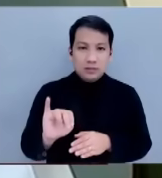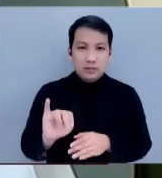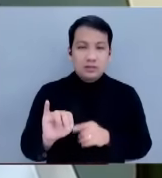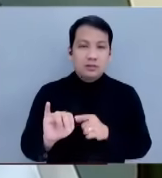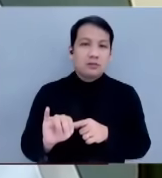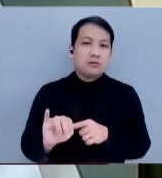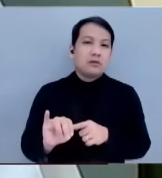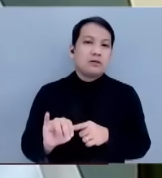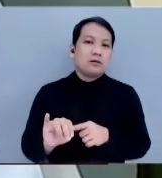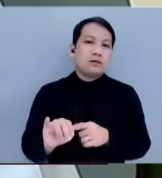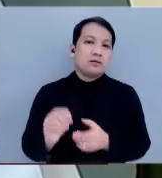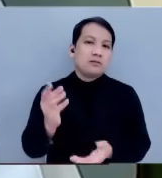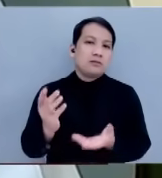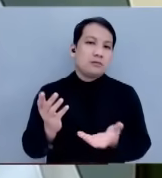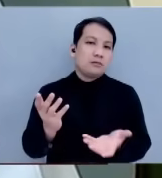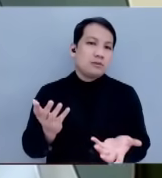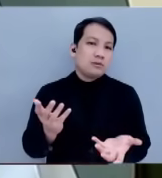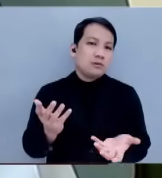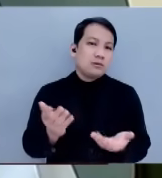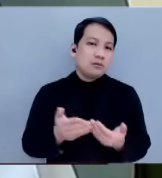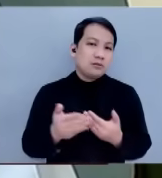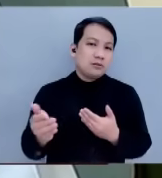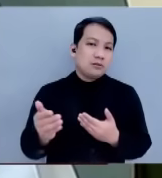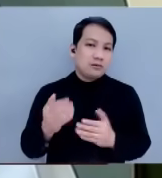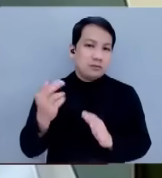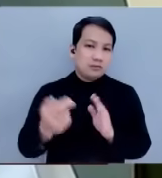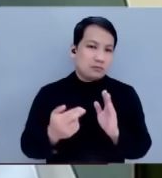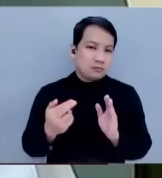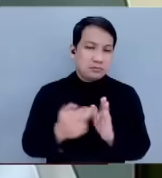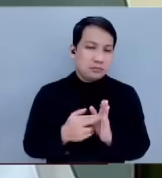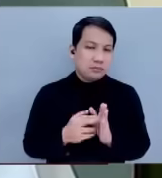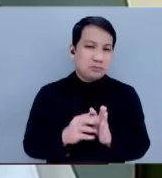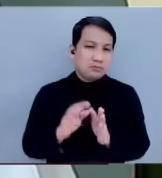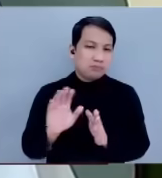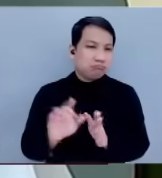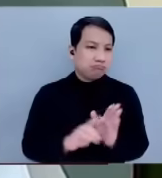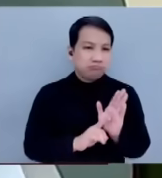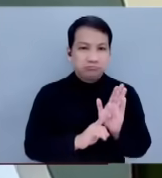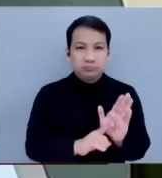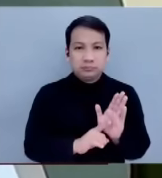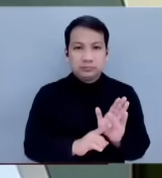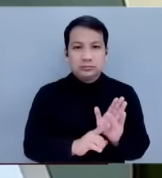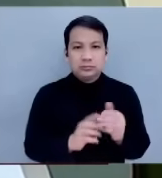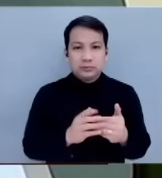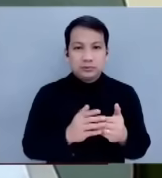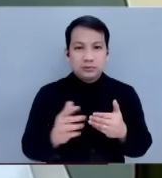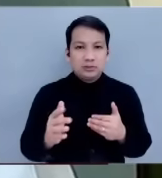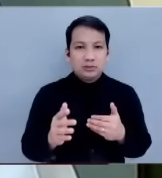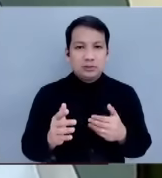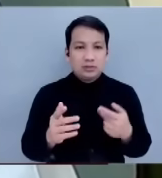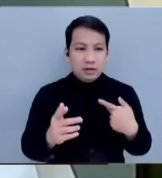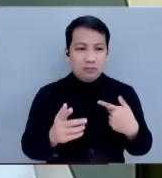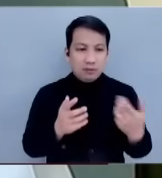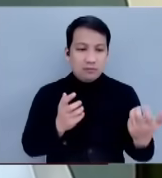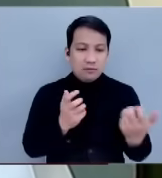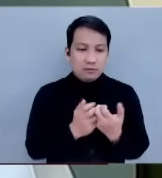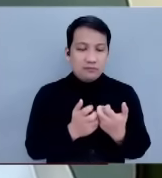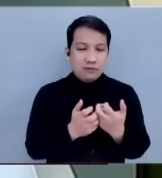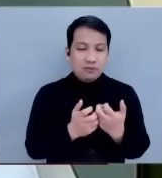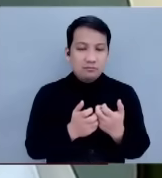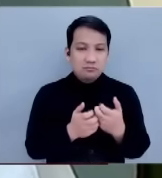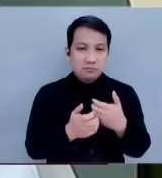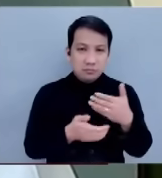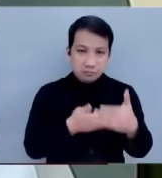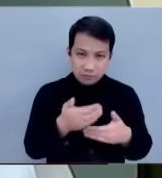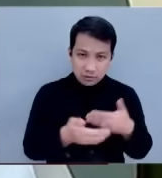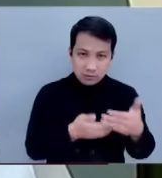our records will bear us out. Due process was definitely accorded to them. They were every time